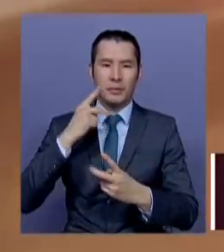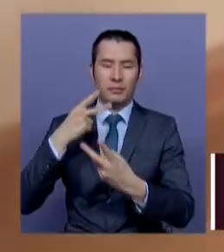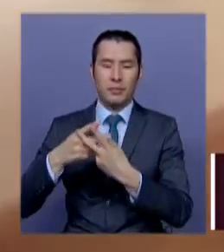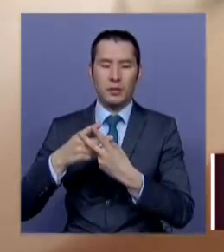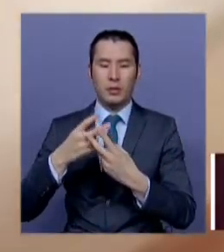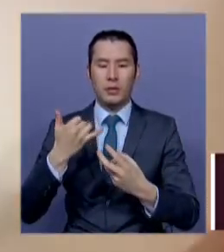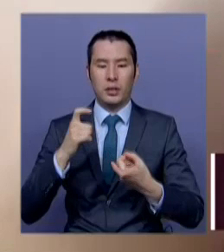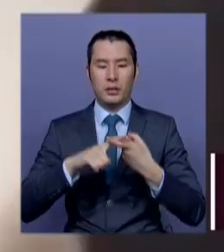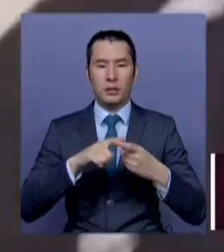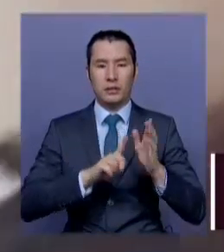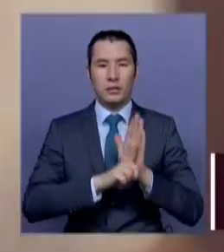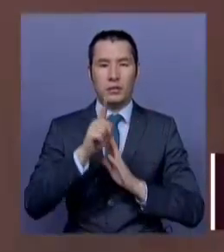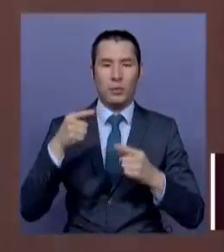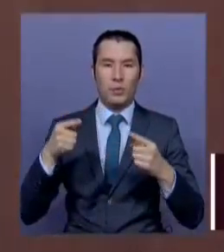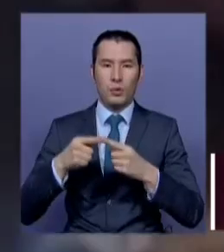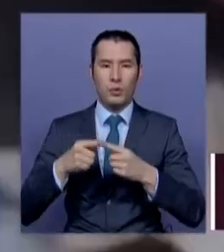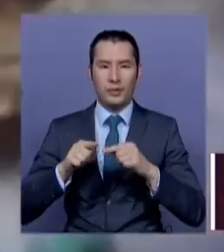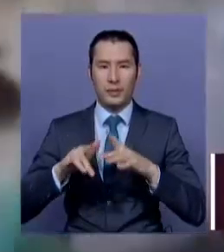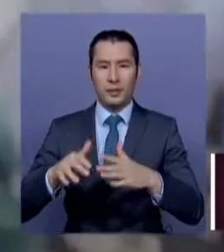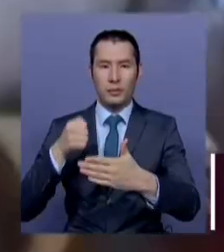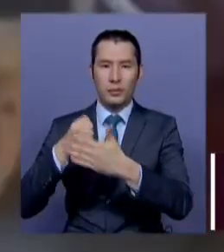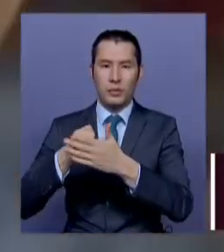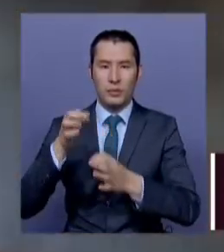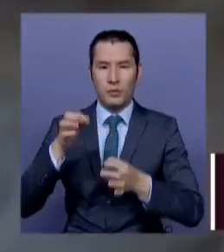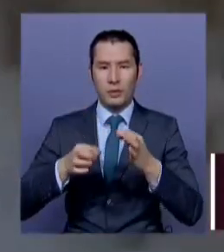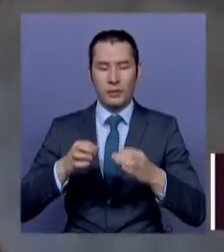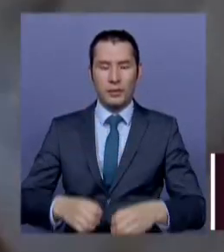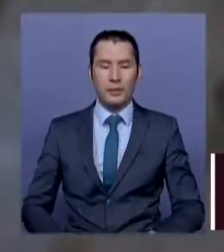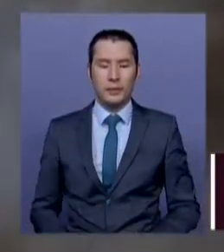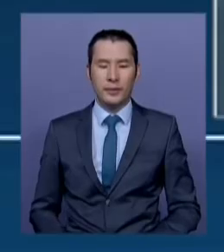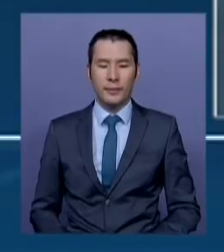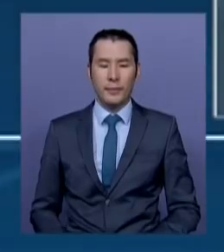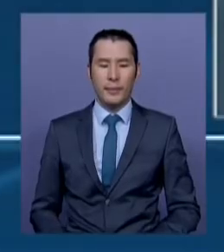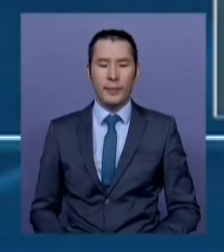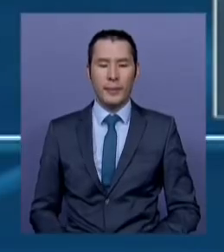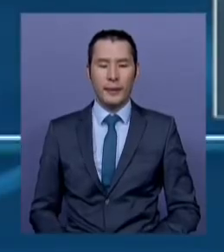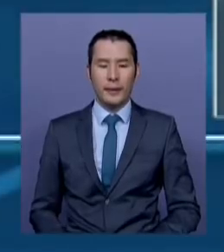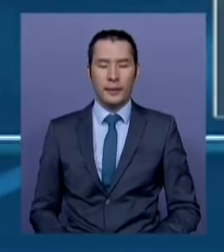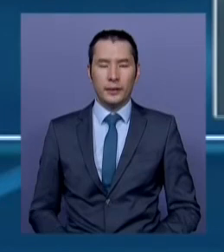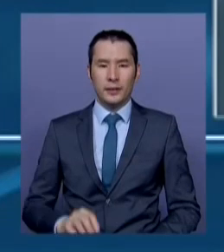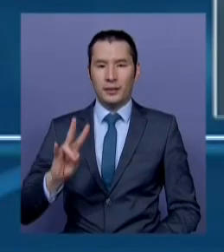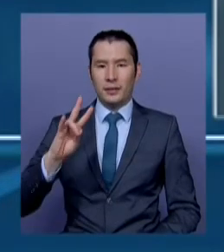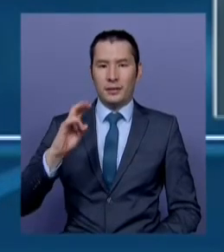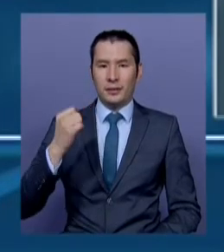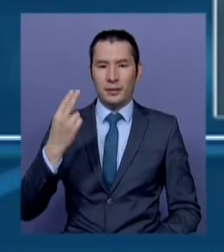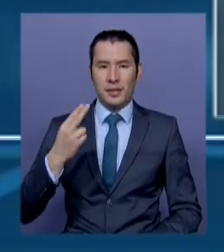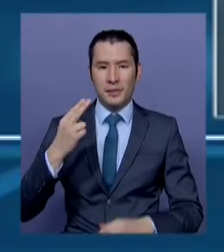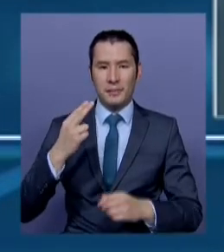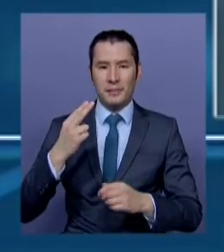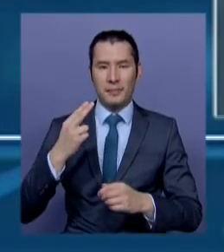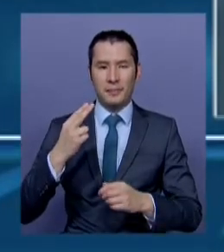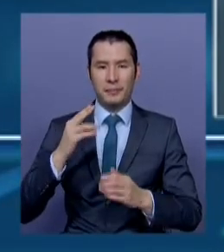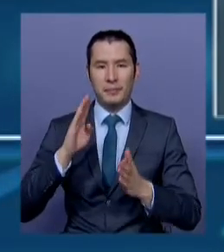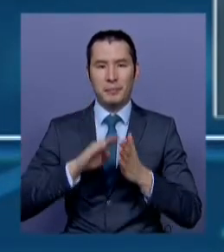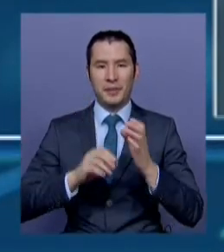оған қатысты қылмыстық іс қозғалып, сотқа дейінгі тергеу жүргізіліп жатыр. Ұлттық қауіпсіздік комитетінің Нұрсултан